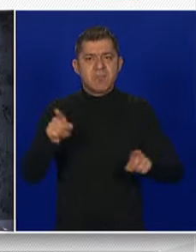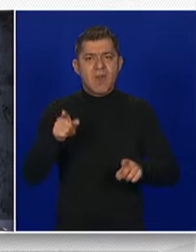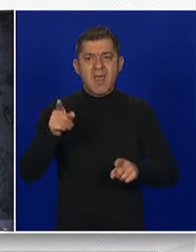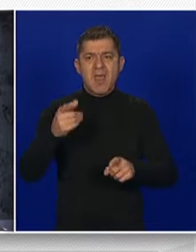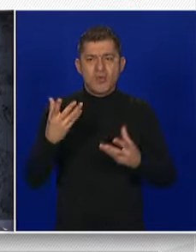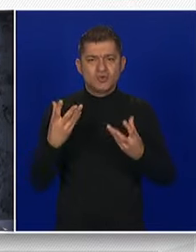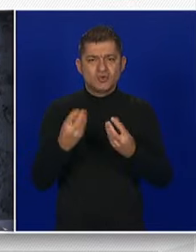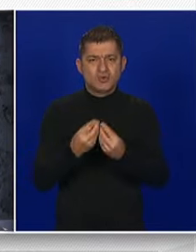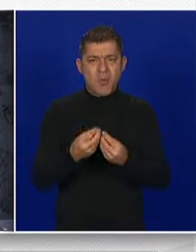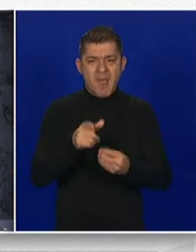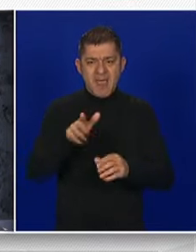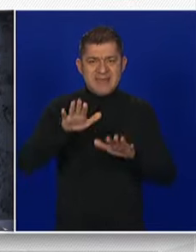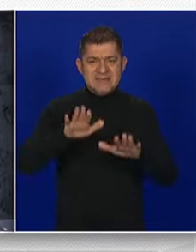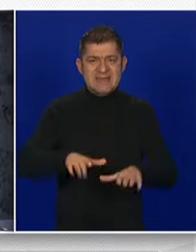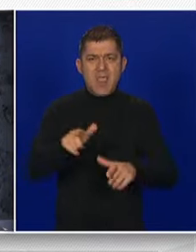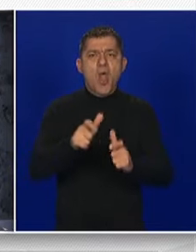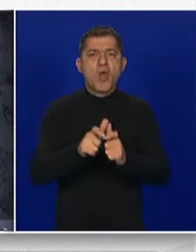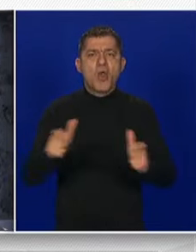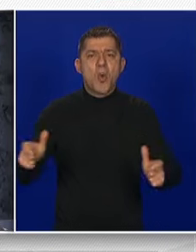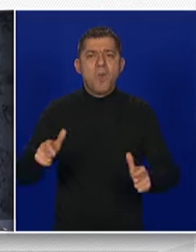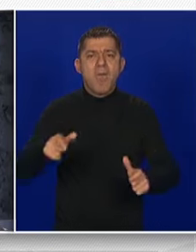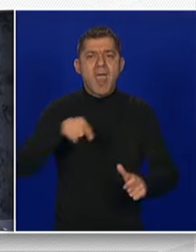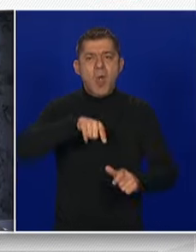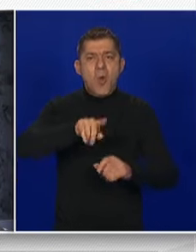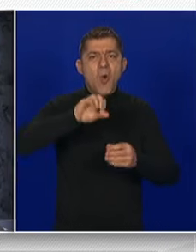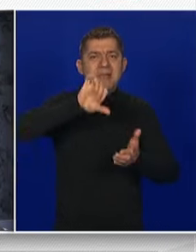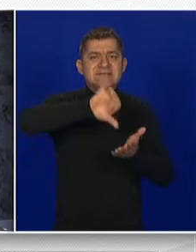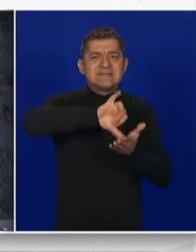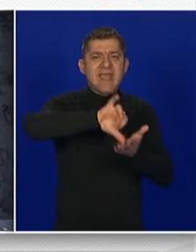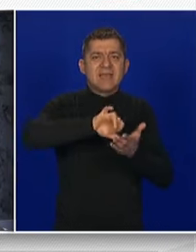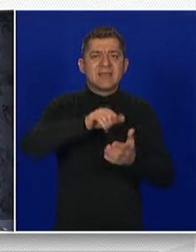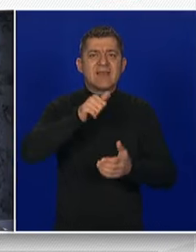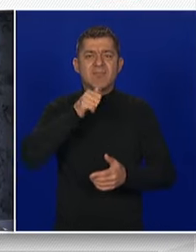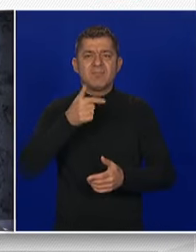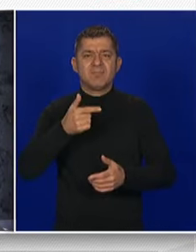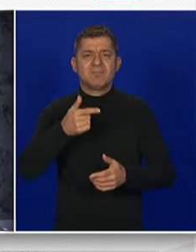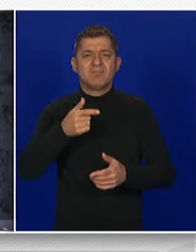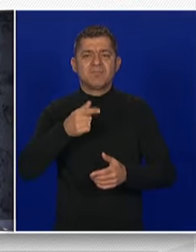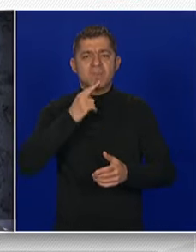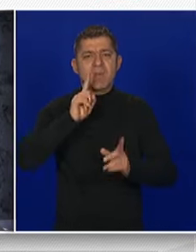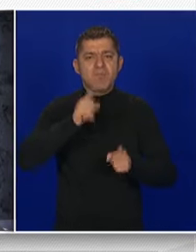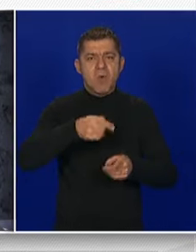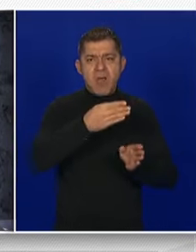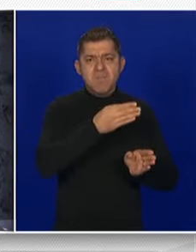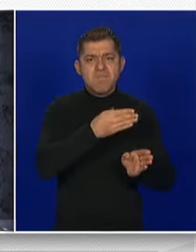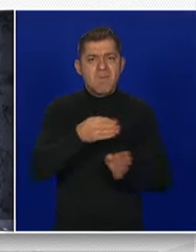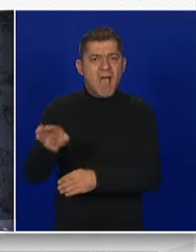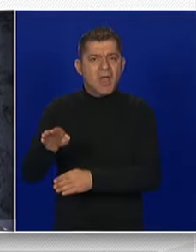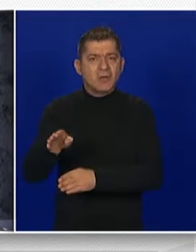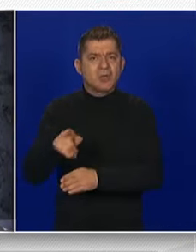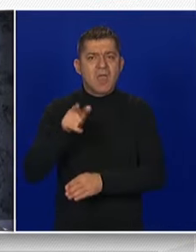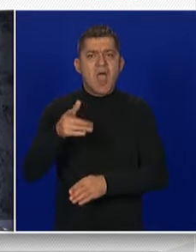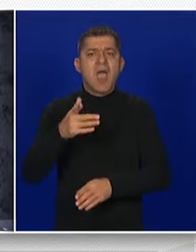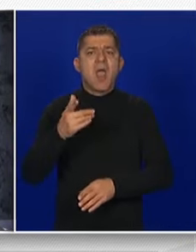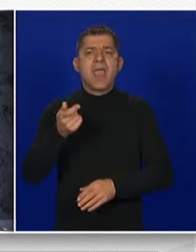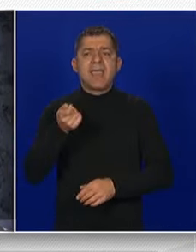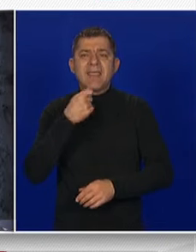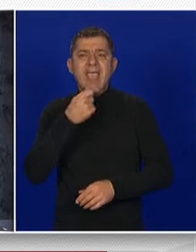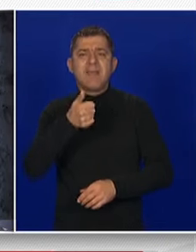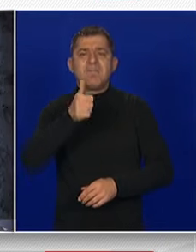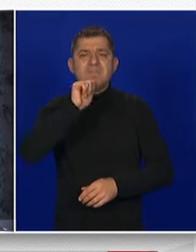trgovačkih centara, uklanjanje ili ograđivanje namještaja za sjedenje iz dijelova predviđenih za konzumaciju jela i pića,